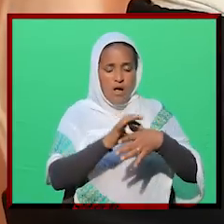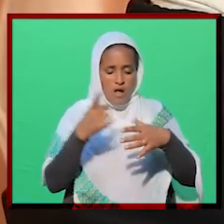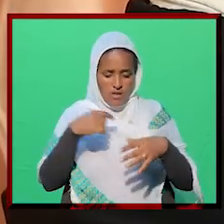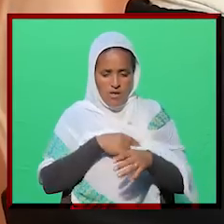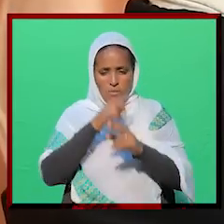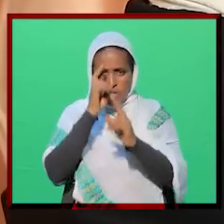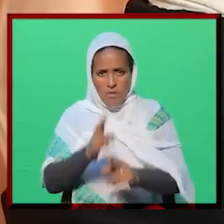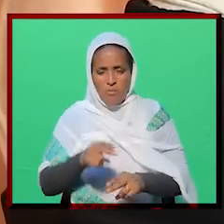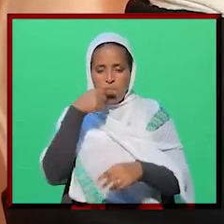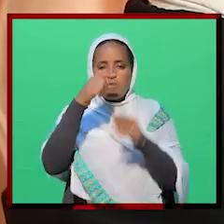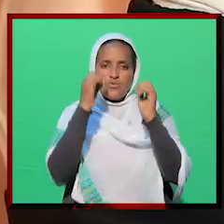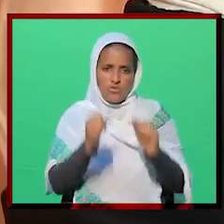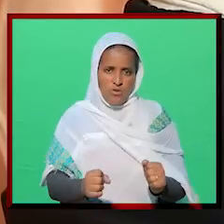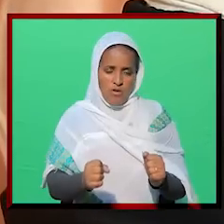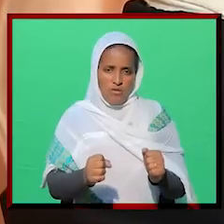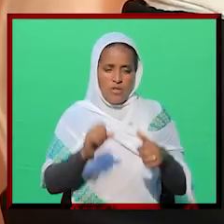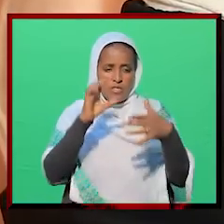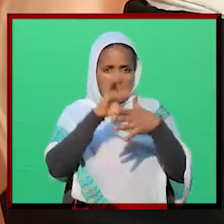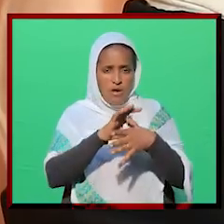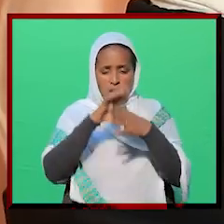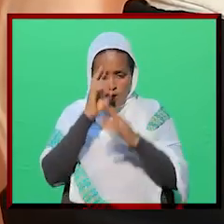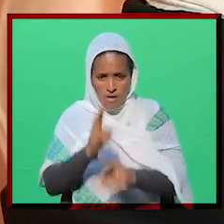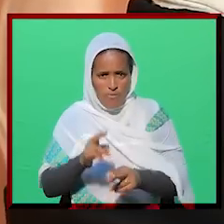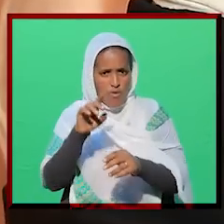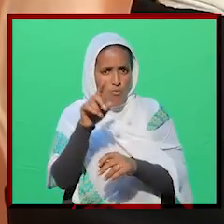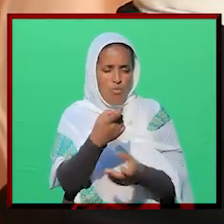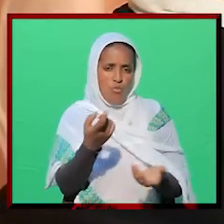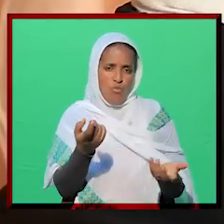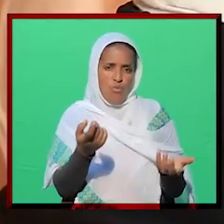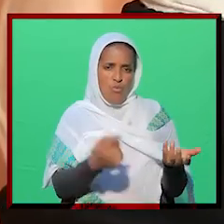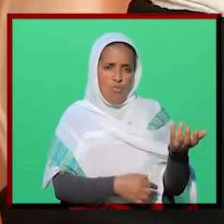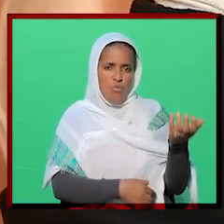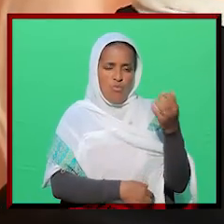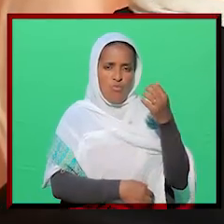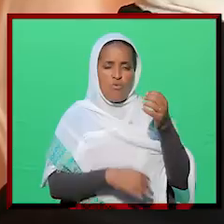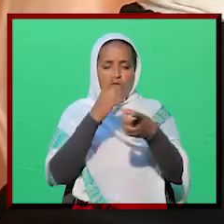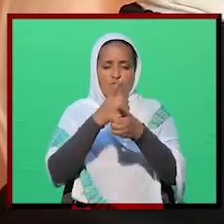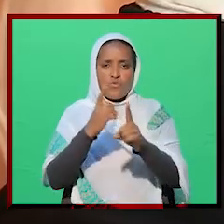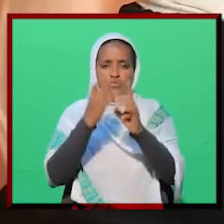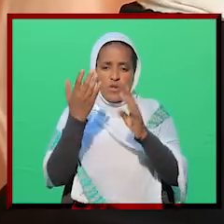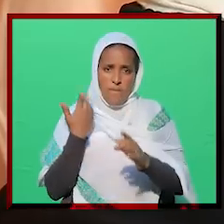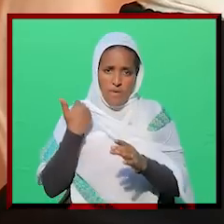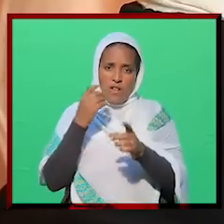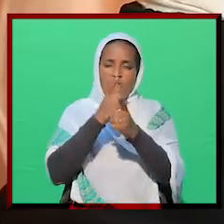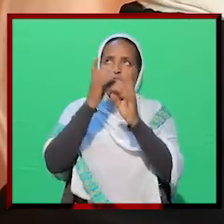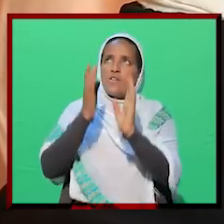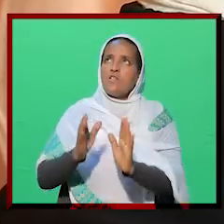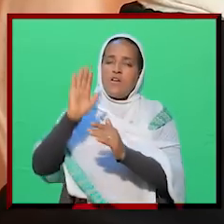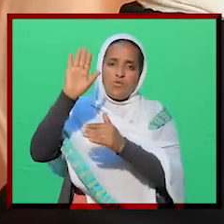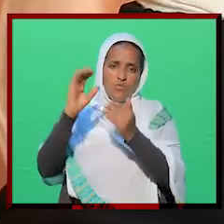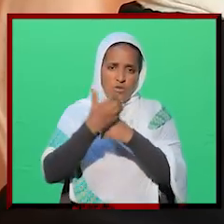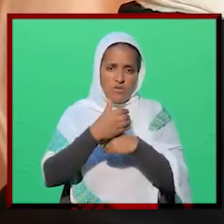በዮርዳኖስ ጌታ ሲጠመቅ መንፈስ ቅዱስም አከበረው ከመስቶ ወለደ ነው አደረበት ማለት ነው።